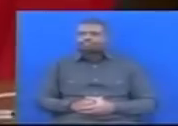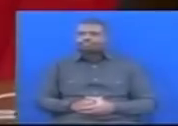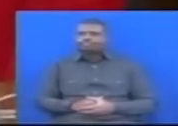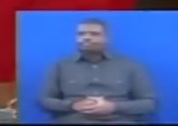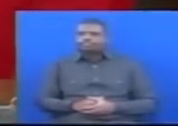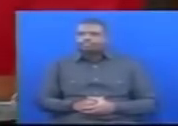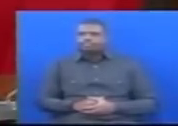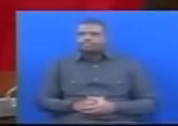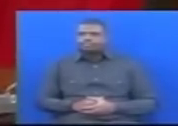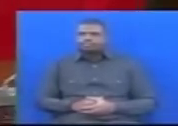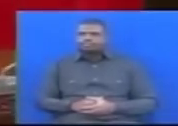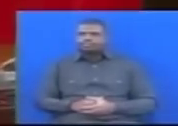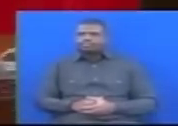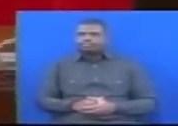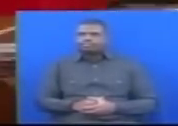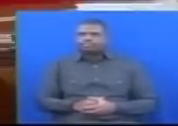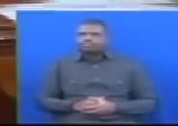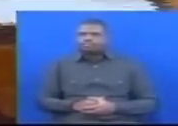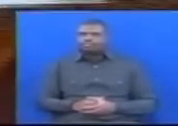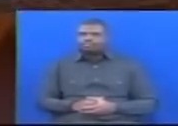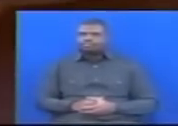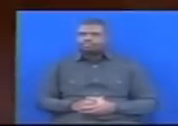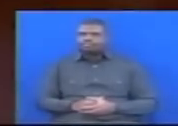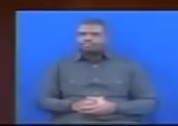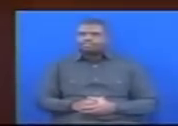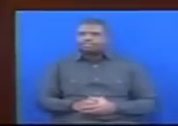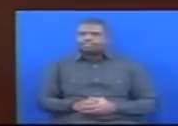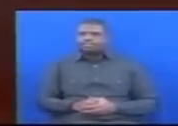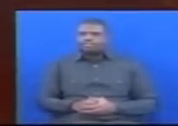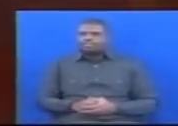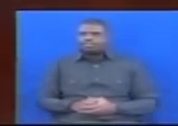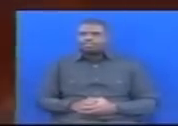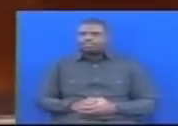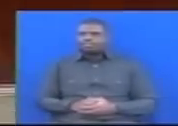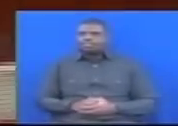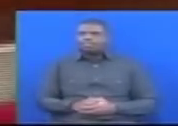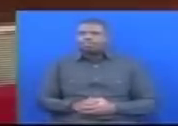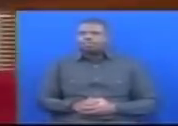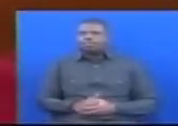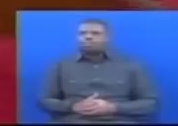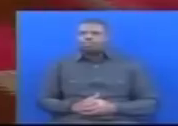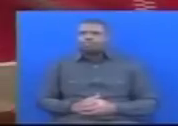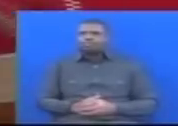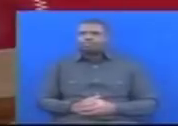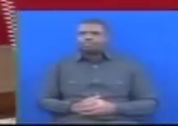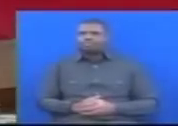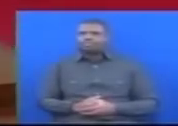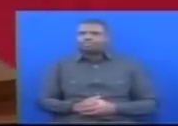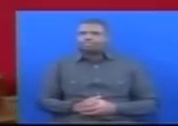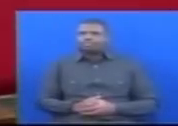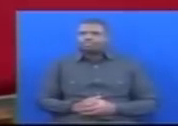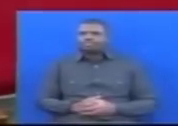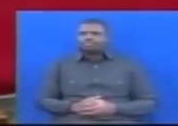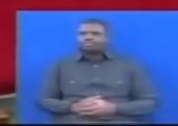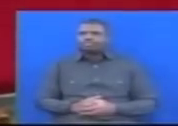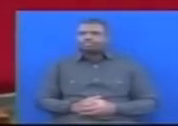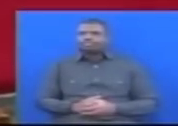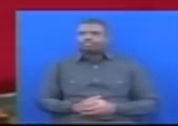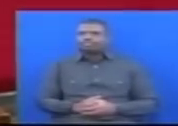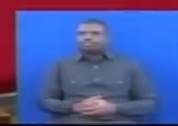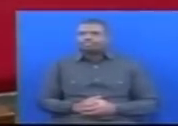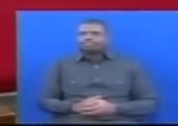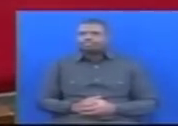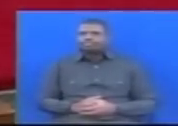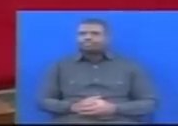wilaya ya Tunduru ambapo inapaswa kurejeshwa kwa wananchi? Mheshimiwa naibu waziri